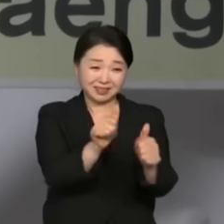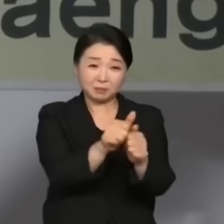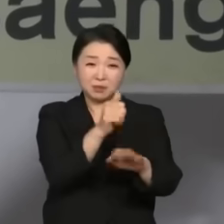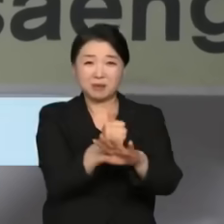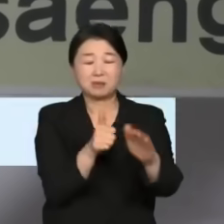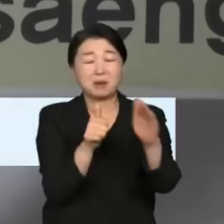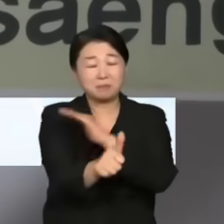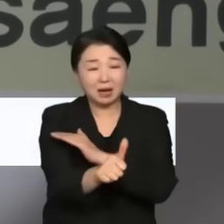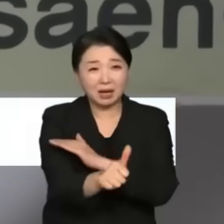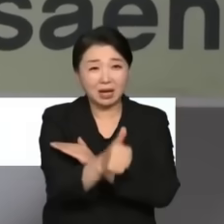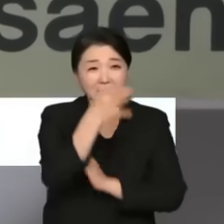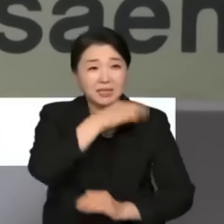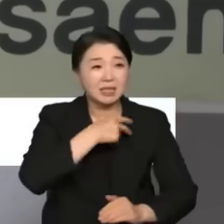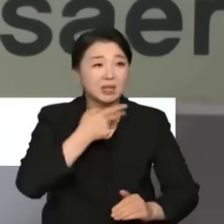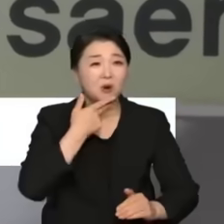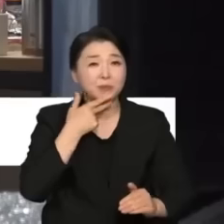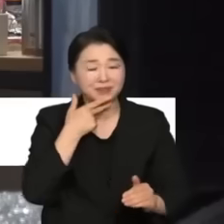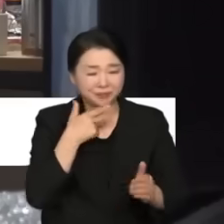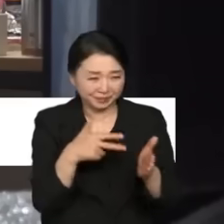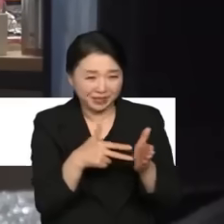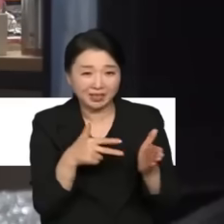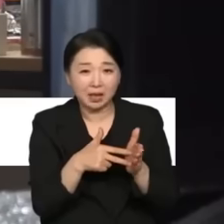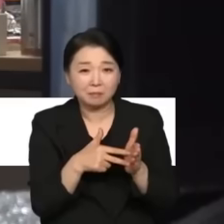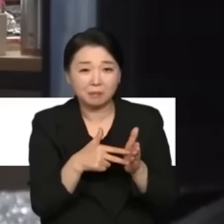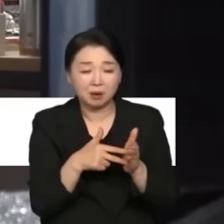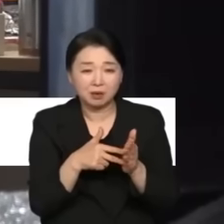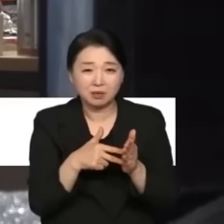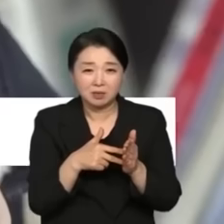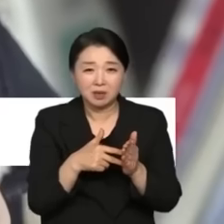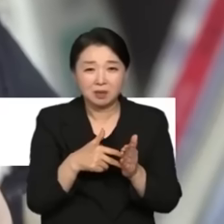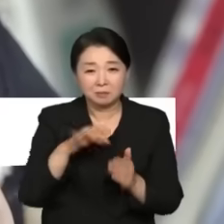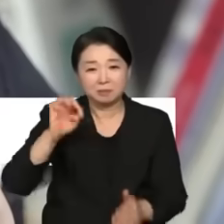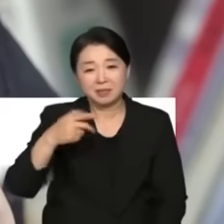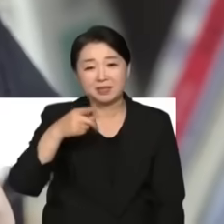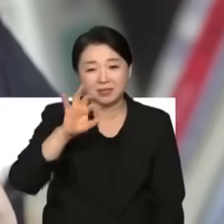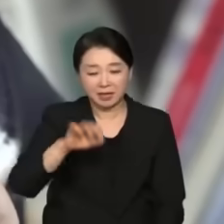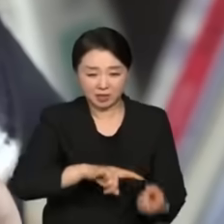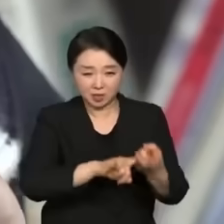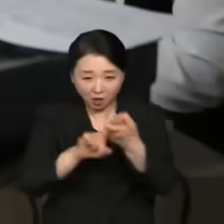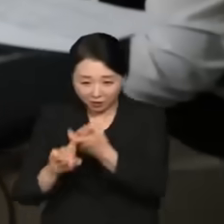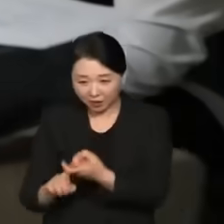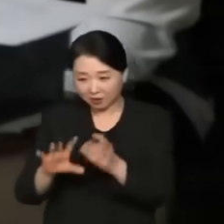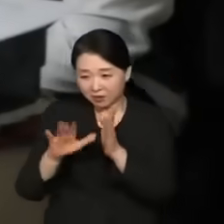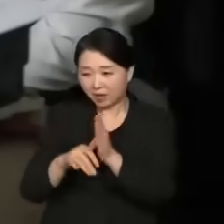비영리재단 민생연대 그곳에서 송태경 사무처장을